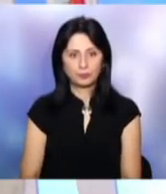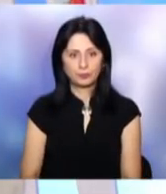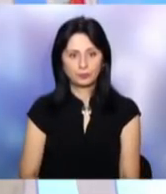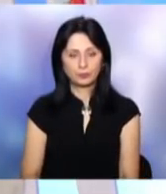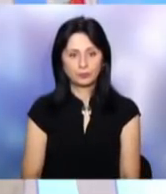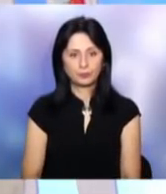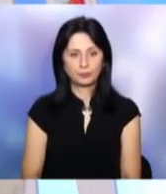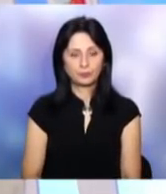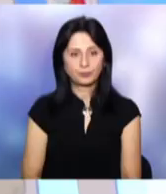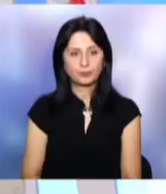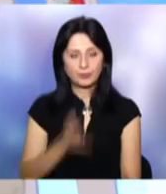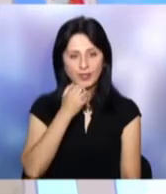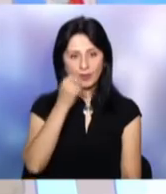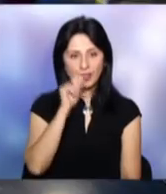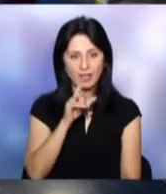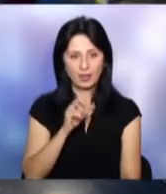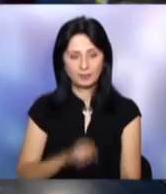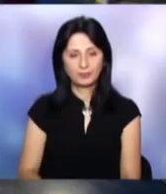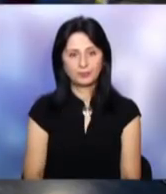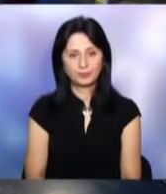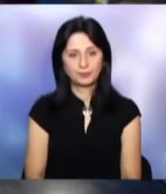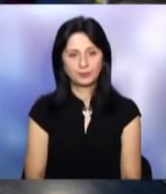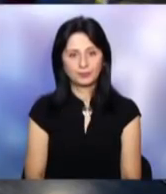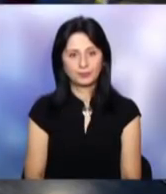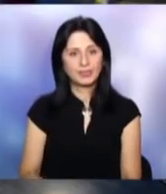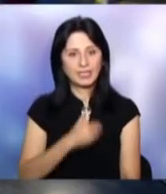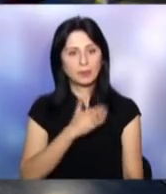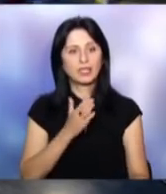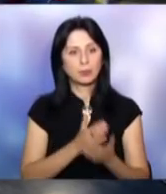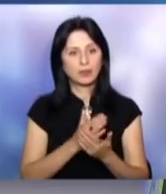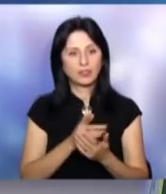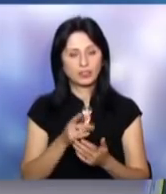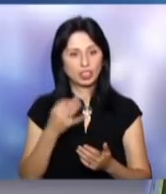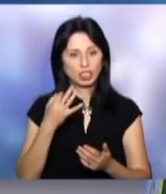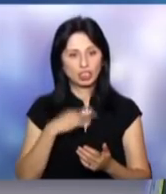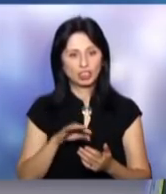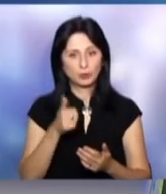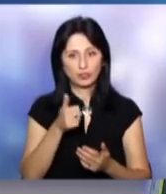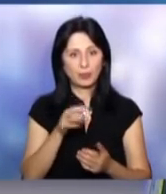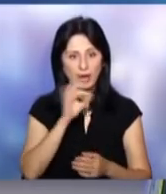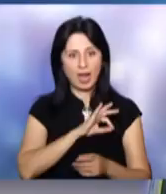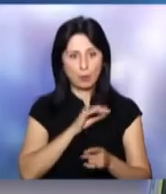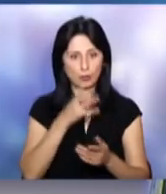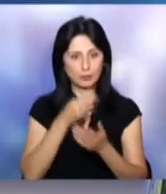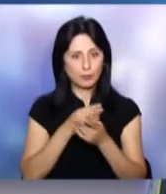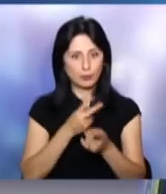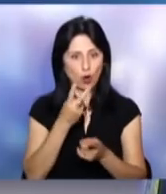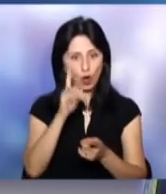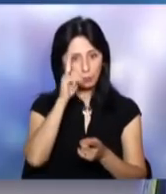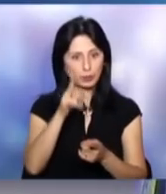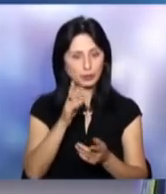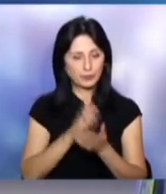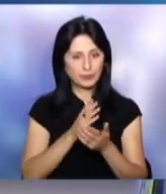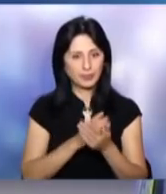იცურავს. დიდი მადლობა, თეა. მე იმედი მაქვს, რომ ამას შენშვილებთან კარგად გამოიყენებ, იმიტომ რომ ორი ბიჭისთვის